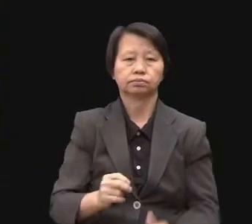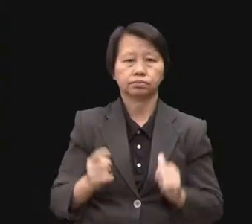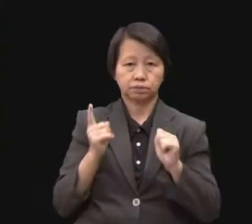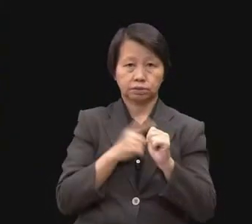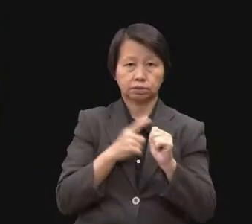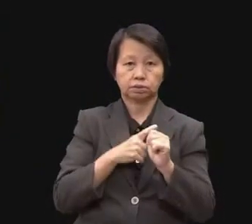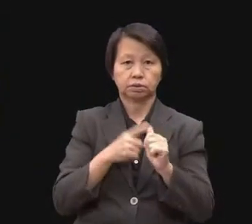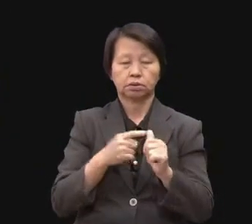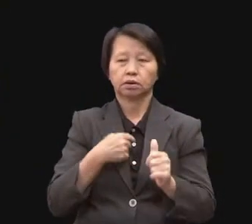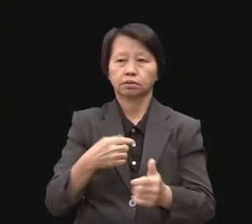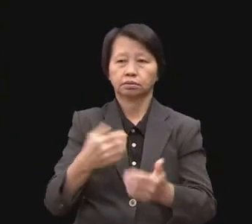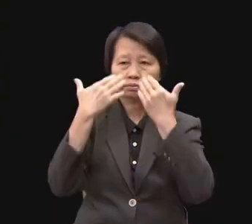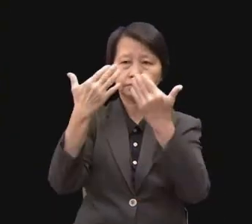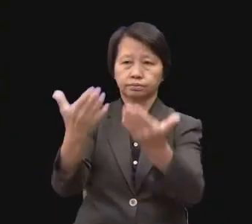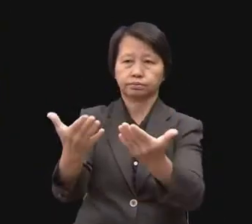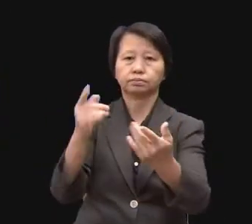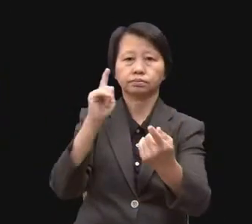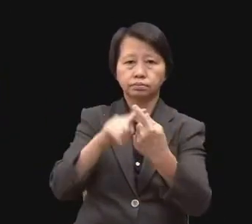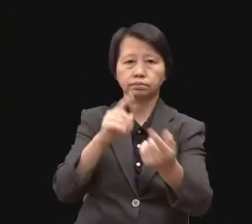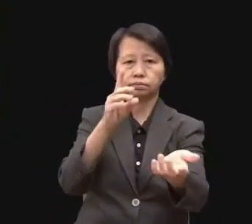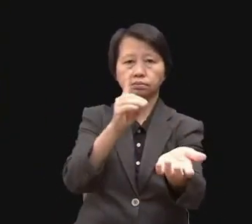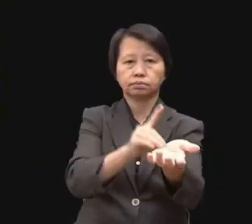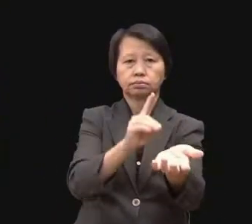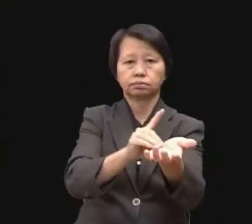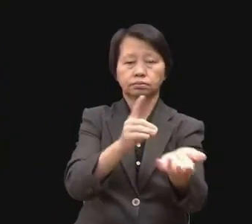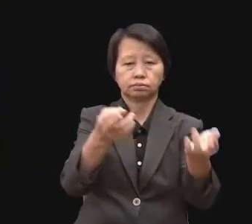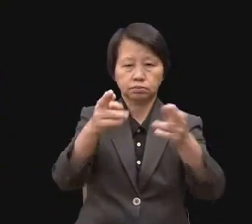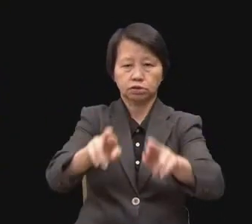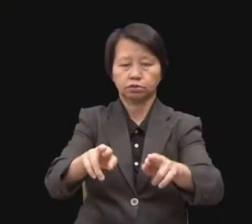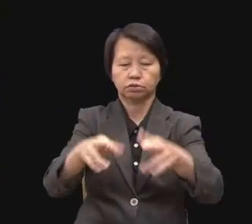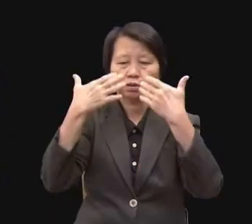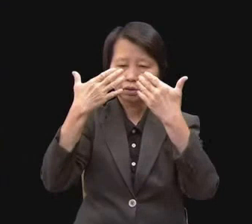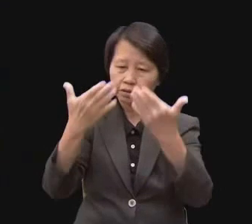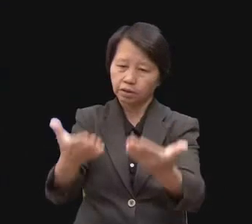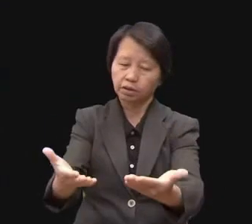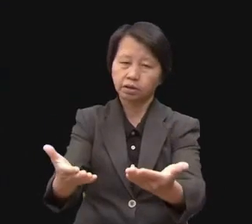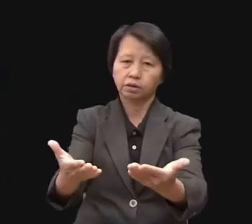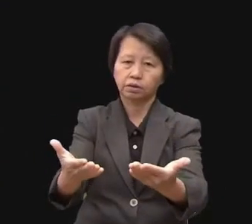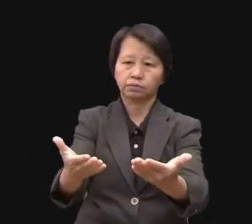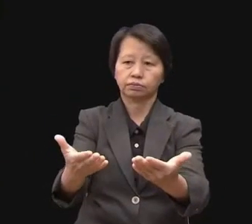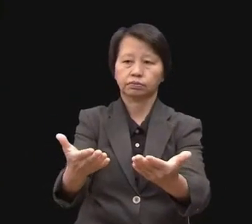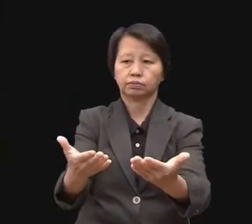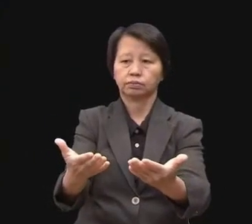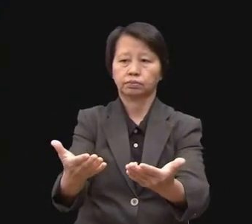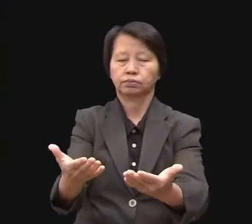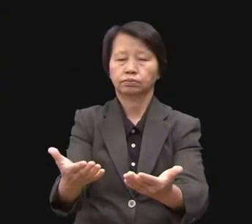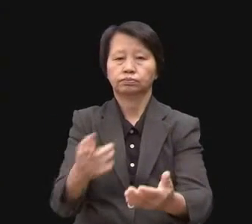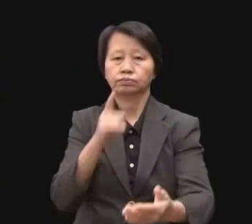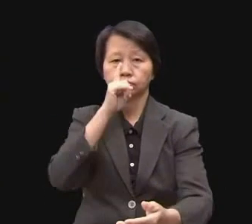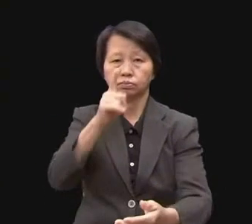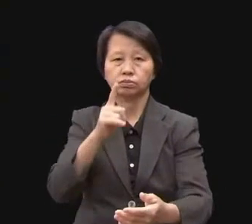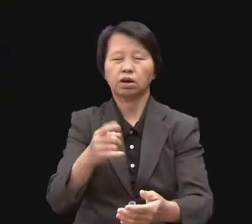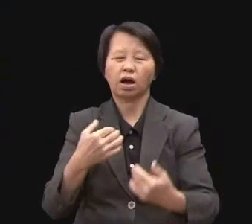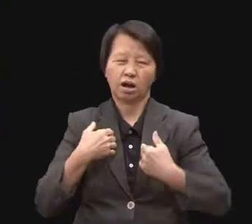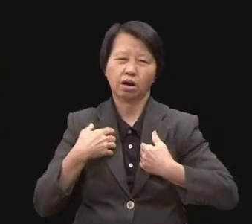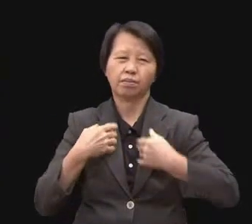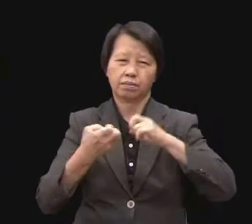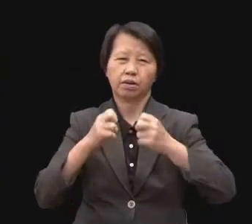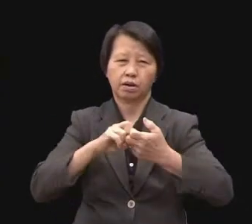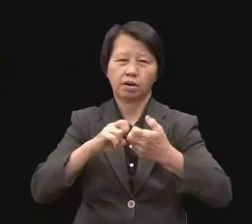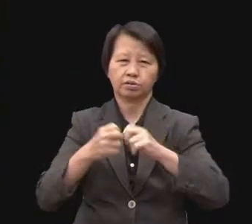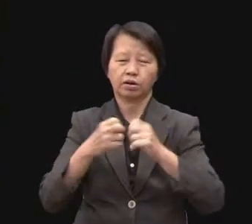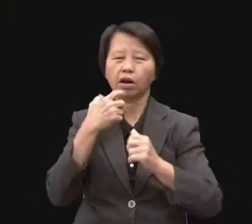penghargaan dan terima kasih saya kepada dokter kontrak yang memang hadapi masalah yang